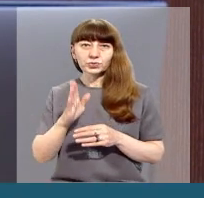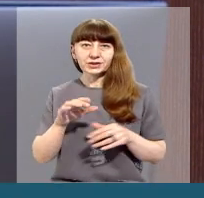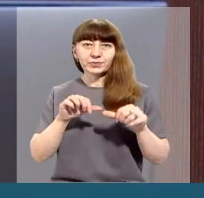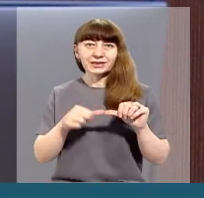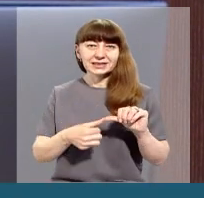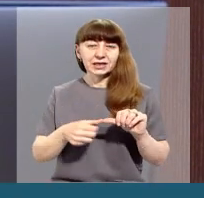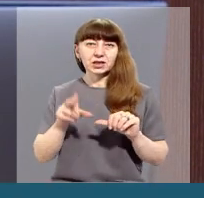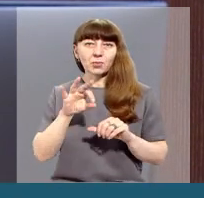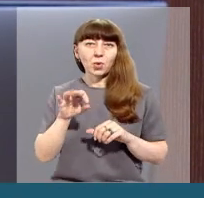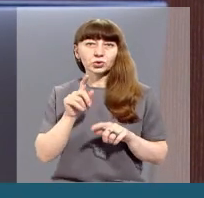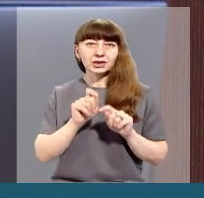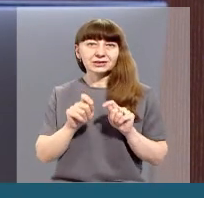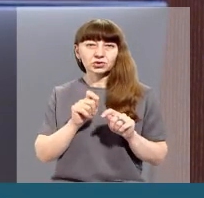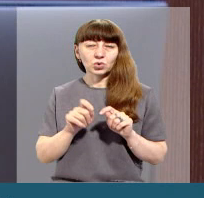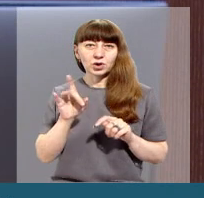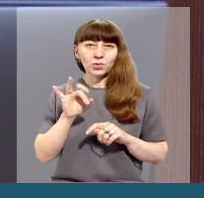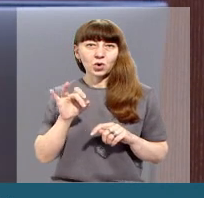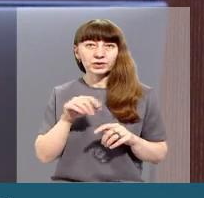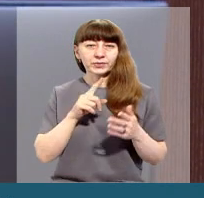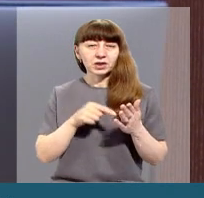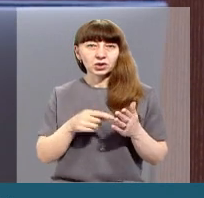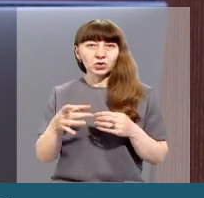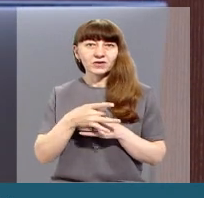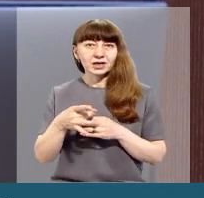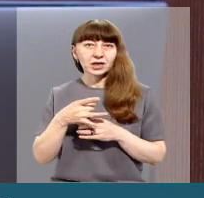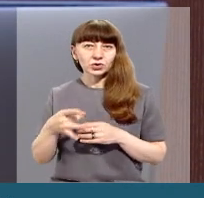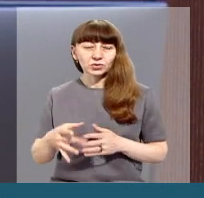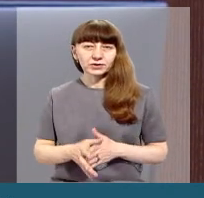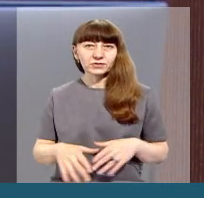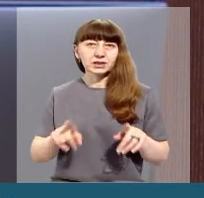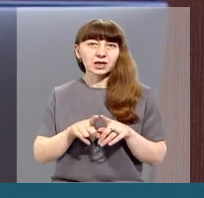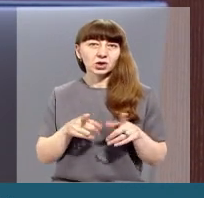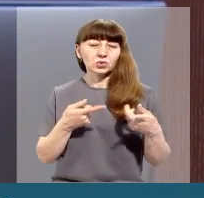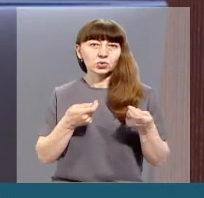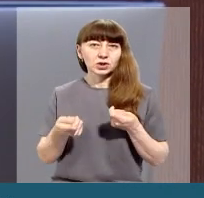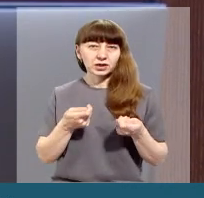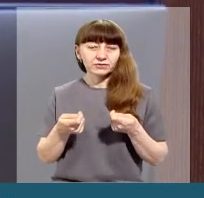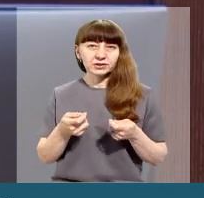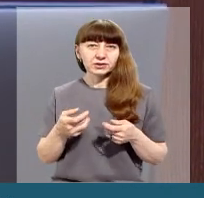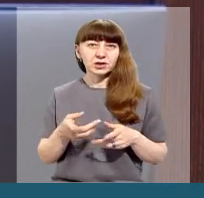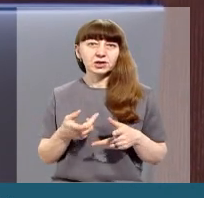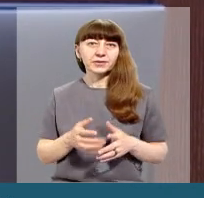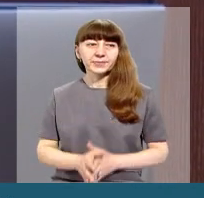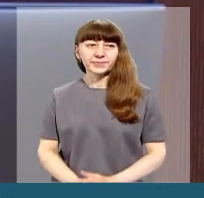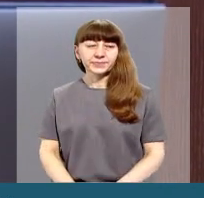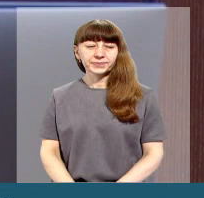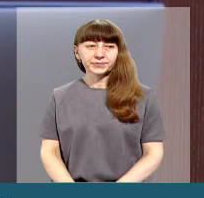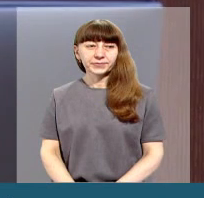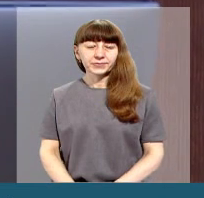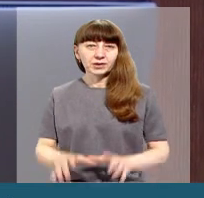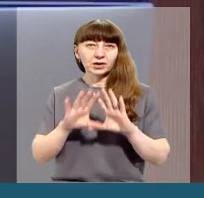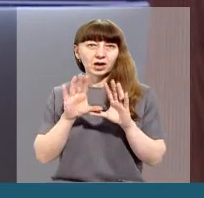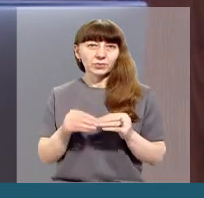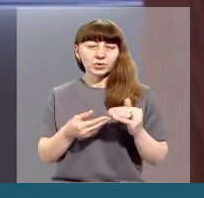постоянно на контроле у акимов городов и районов и также у руководителей управлений.